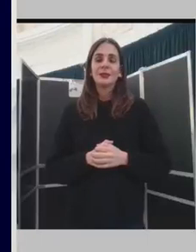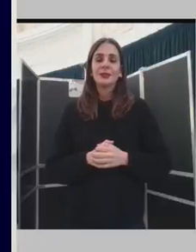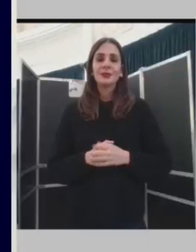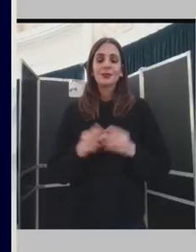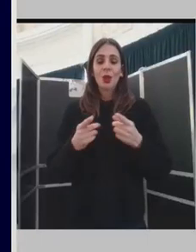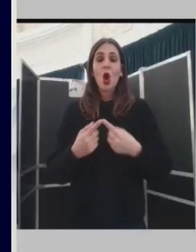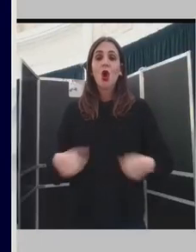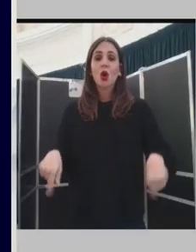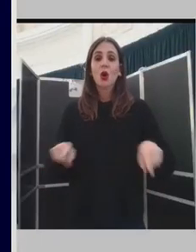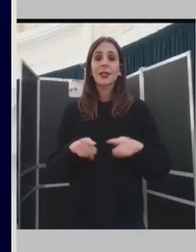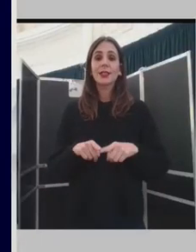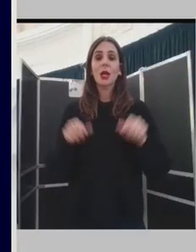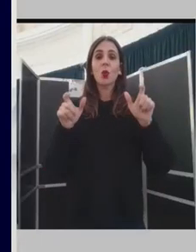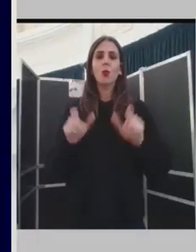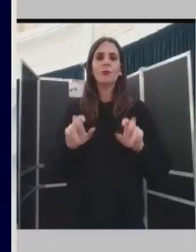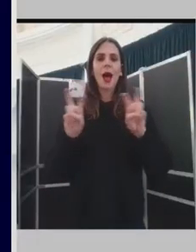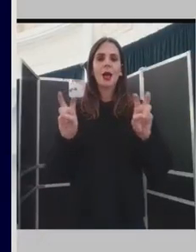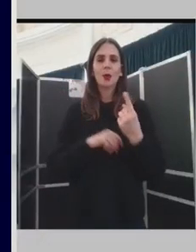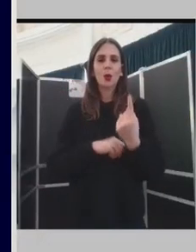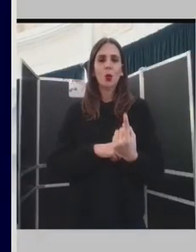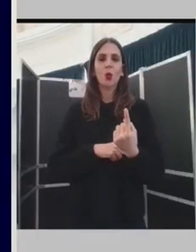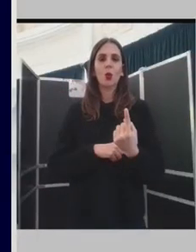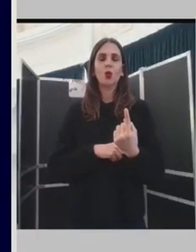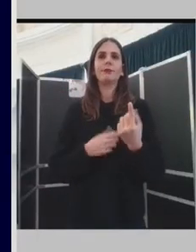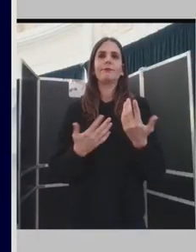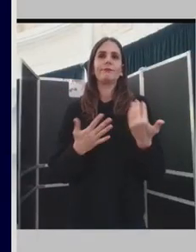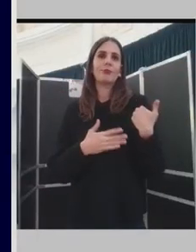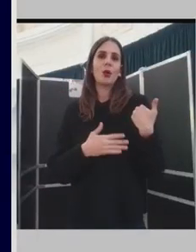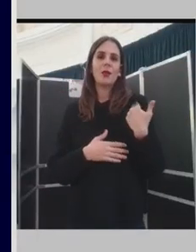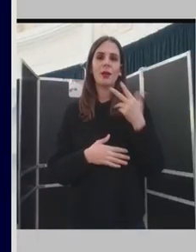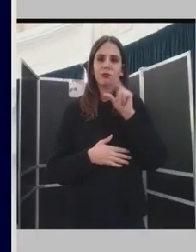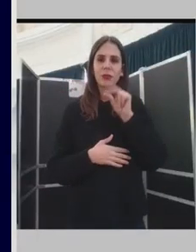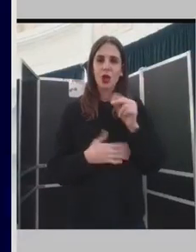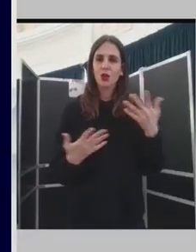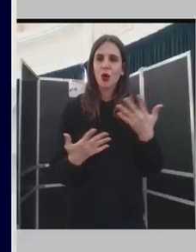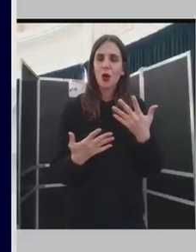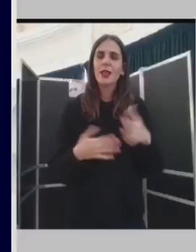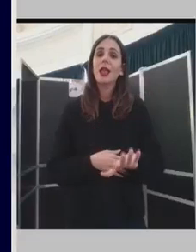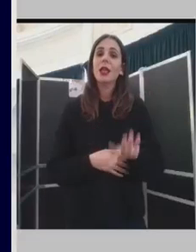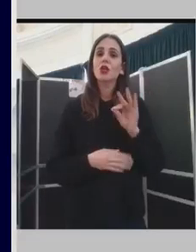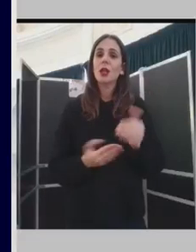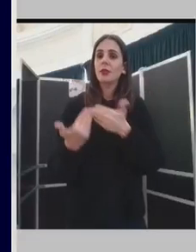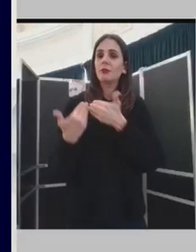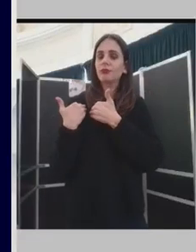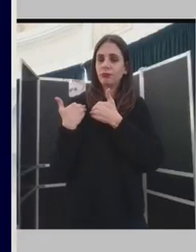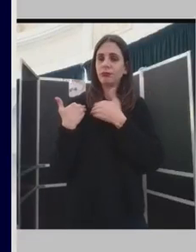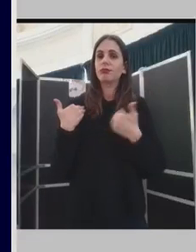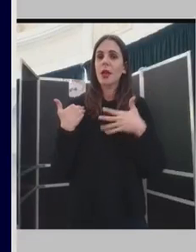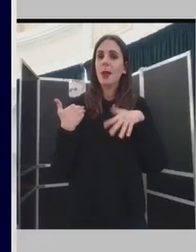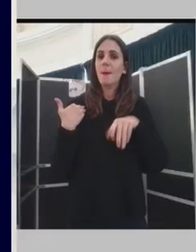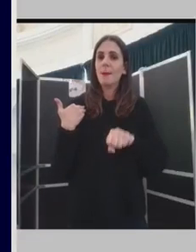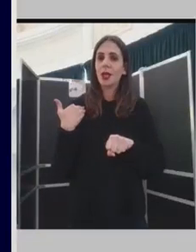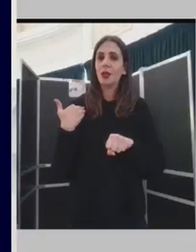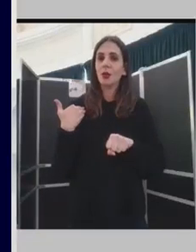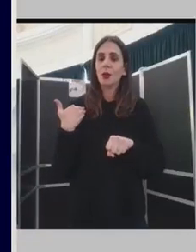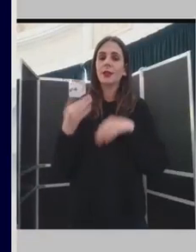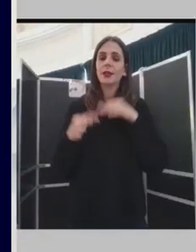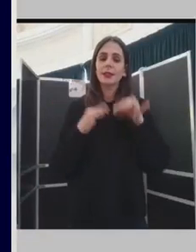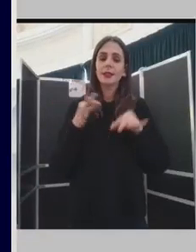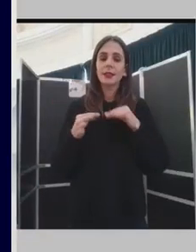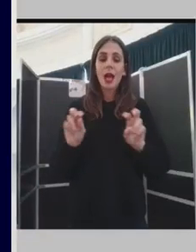consiglio dedicato a questo argomento è, come vi dicevo, una scelta impegnativa. Vuol dire considerare questo